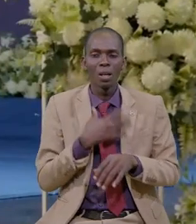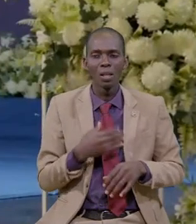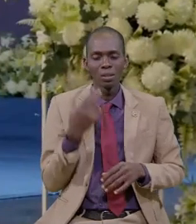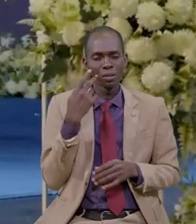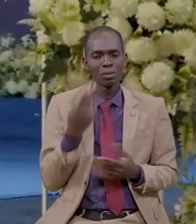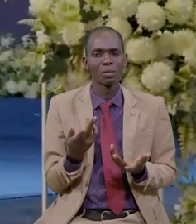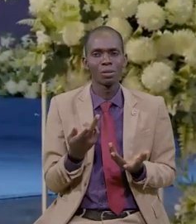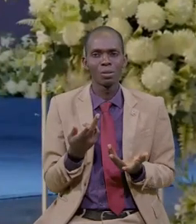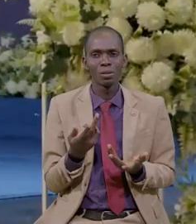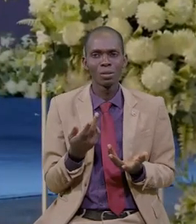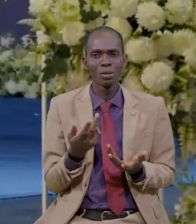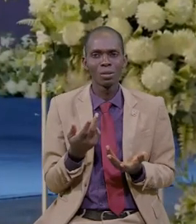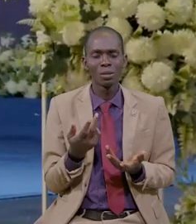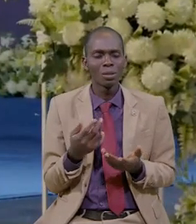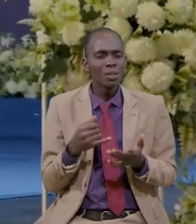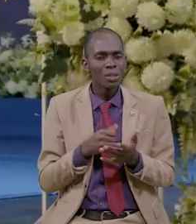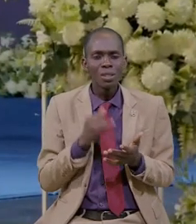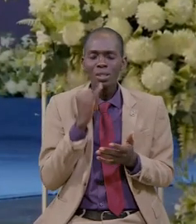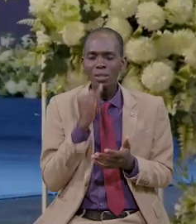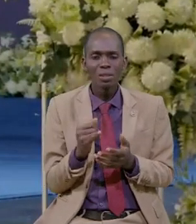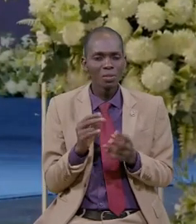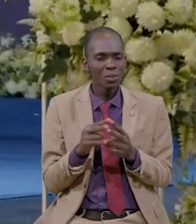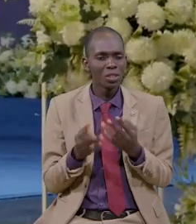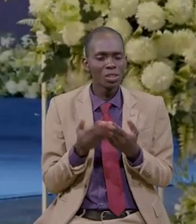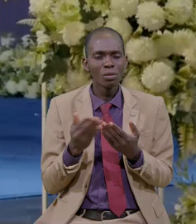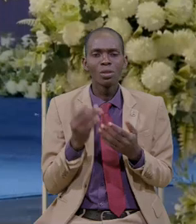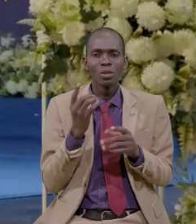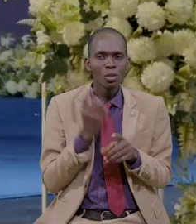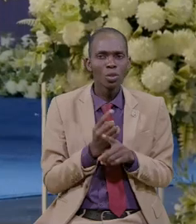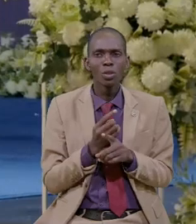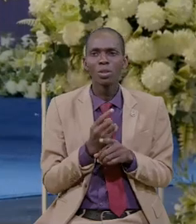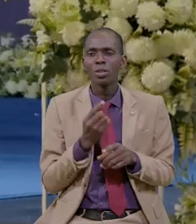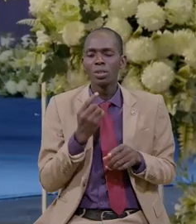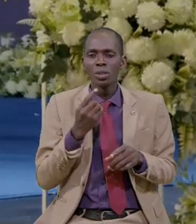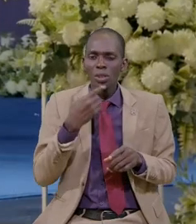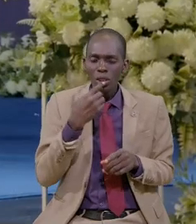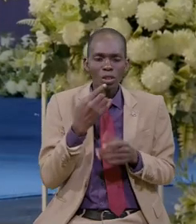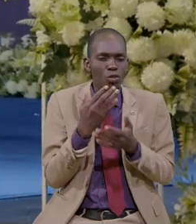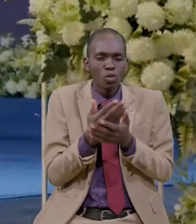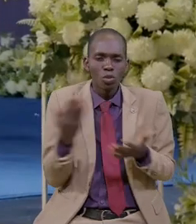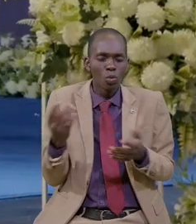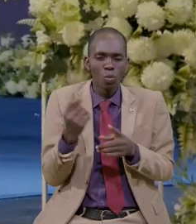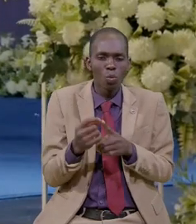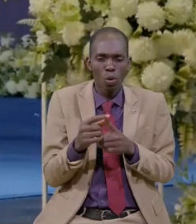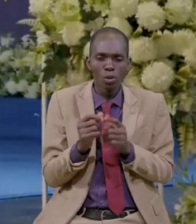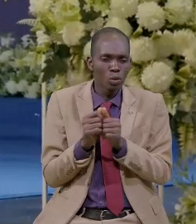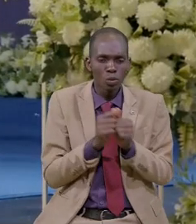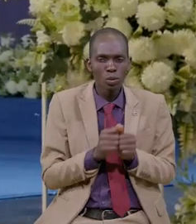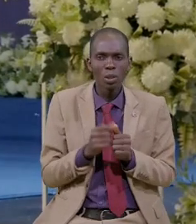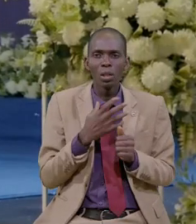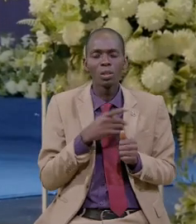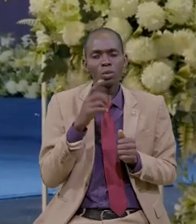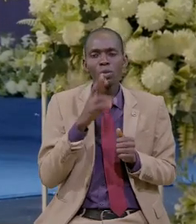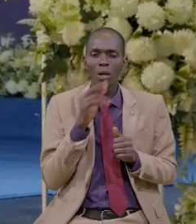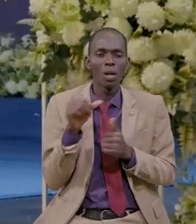regardez, pourquoi? C'est très simple, non? Dis seulement quelque chose. Il faut joindre les syllabes et dis-le.